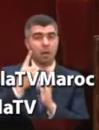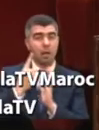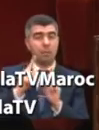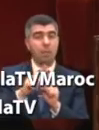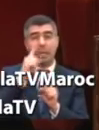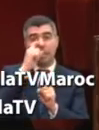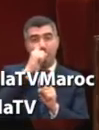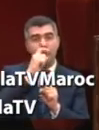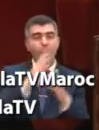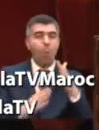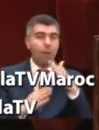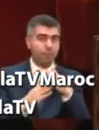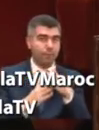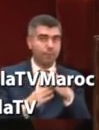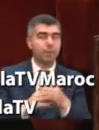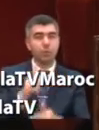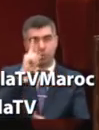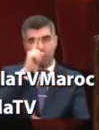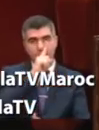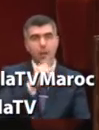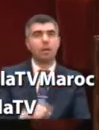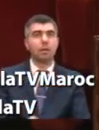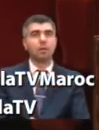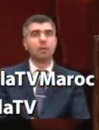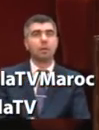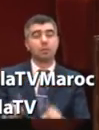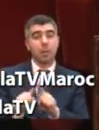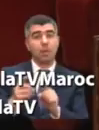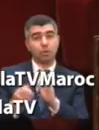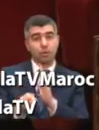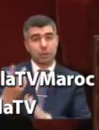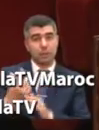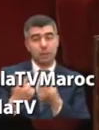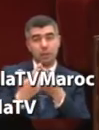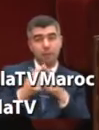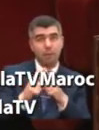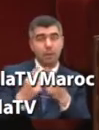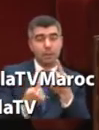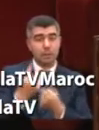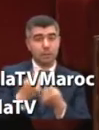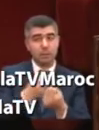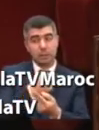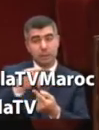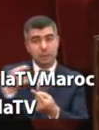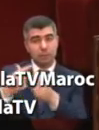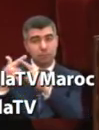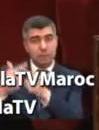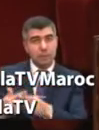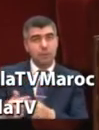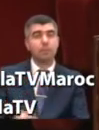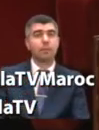اللي تداركناها بسرعة. وإن شاء الله كذلك التحديث ديال النمط ديال التموين مسألة أساسية، احنا غاديين إلى